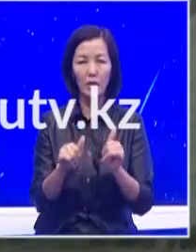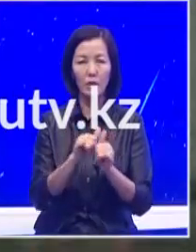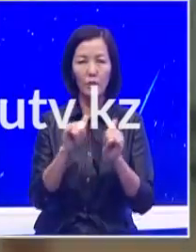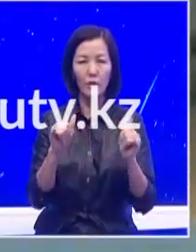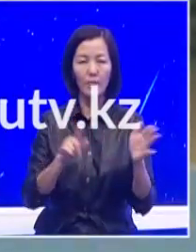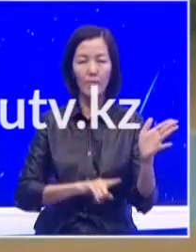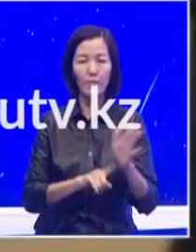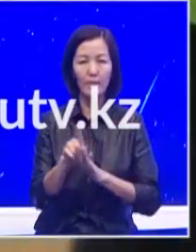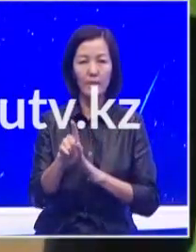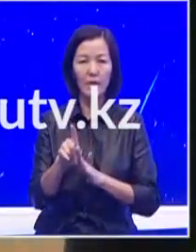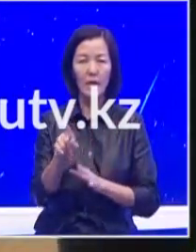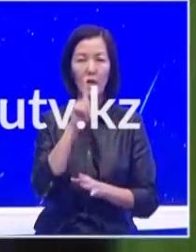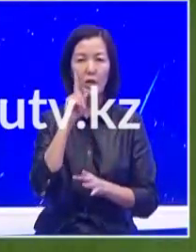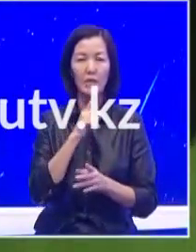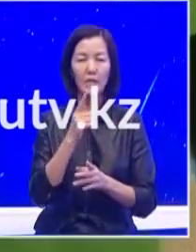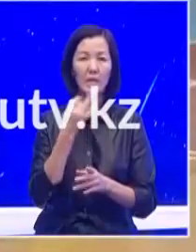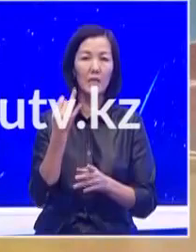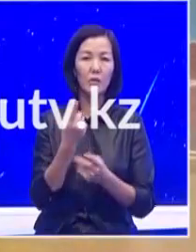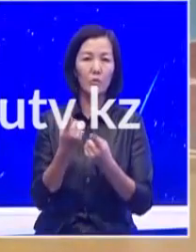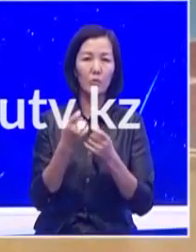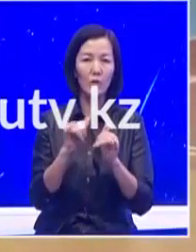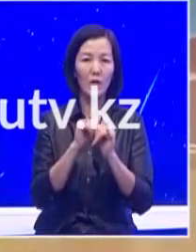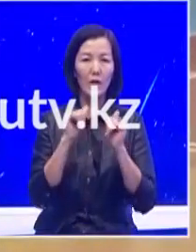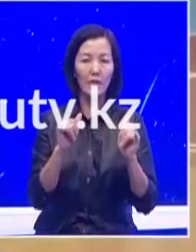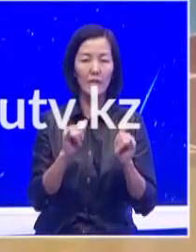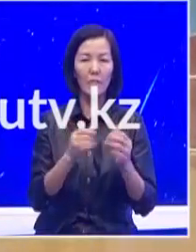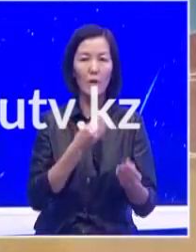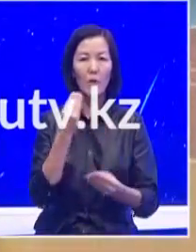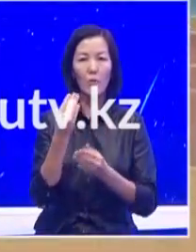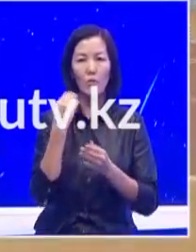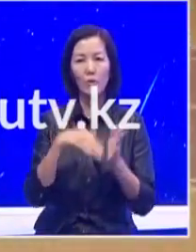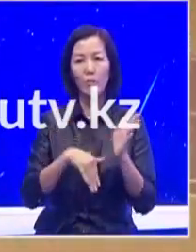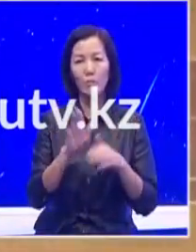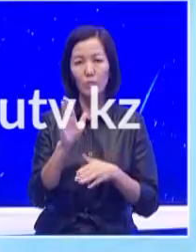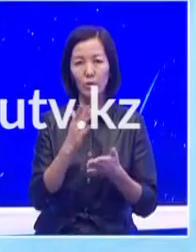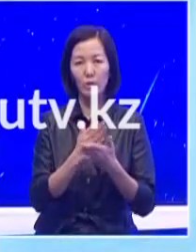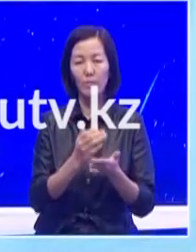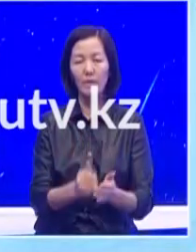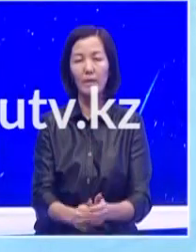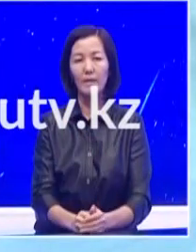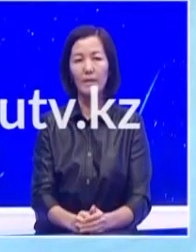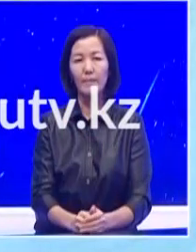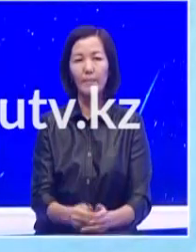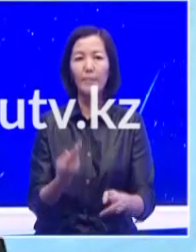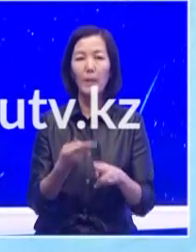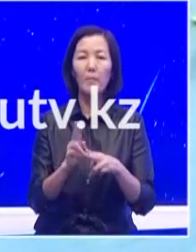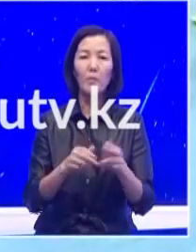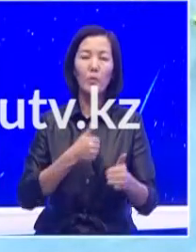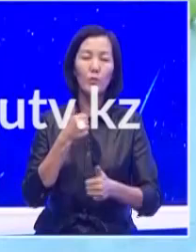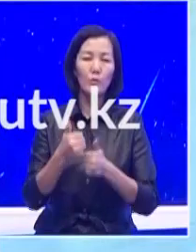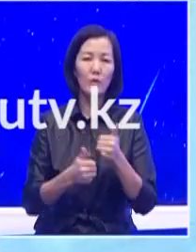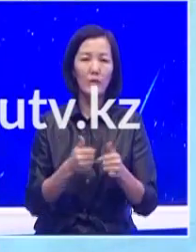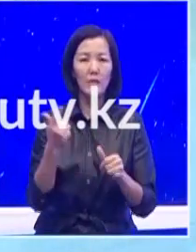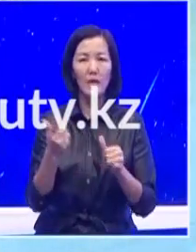келеді. Оған жастардың қызығушылығы соңғы уақытта күрт артып, ойын сапасы да өскен. Бұл турнирдің негізгі